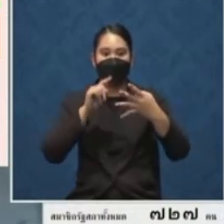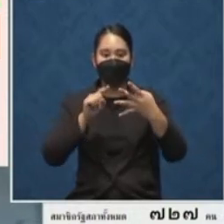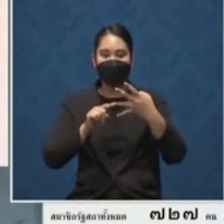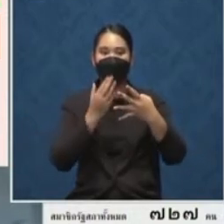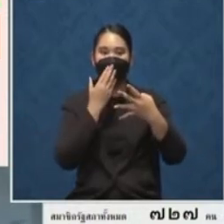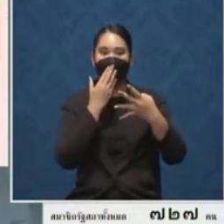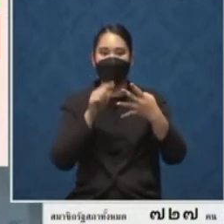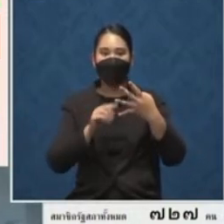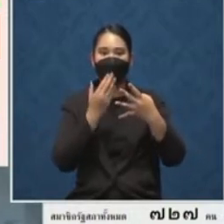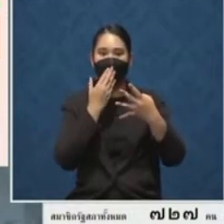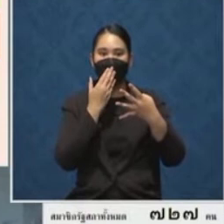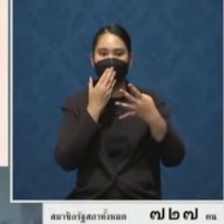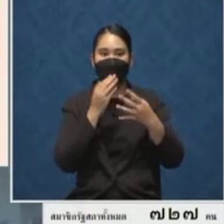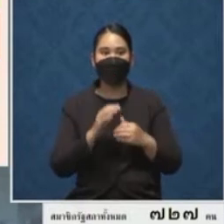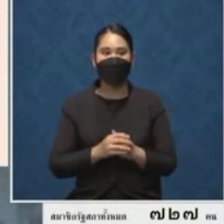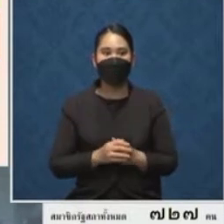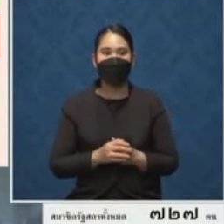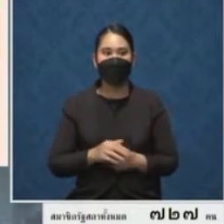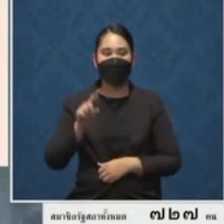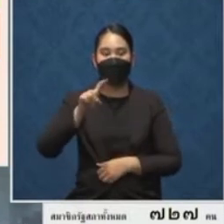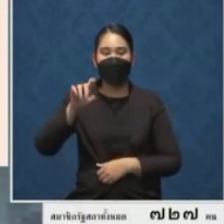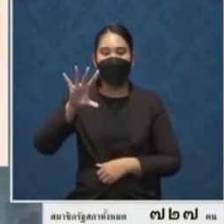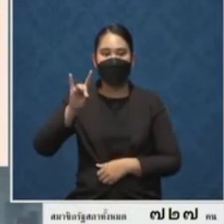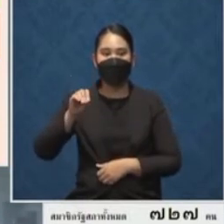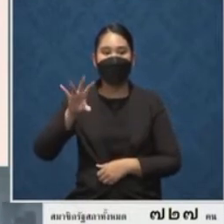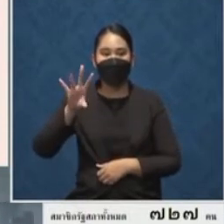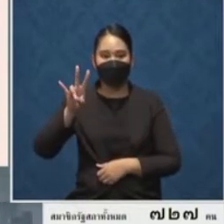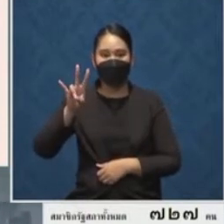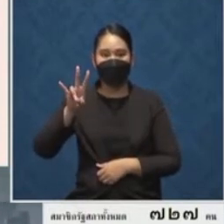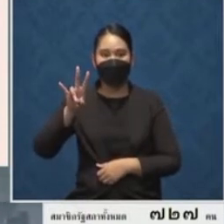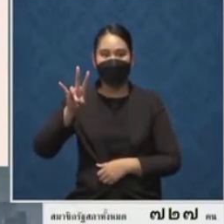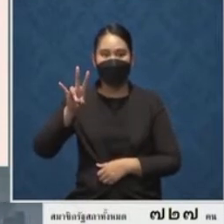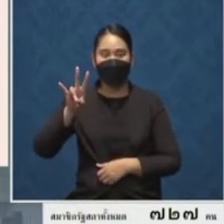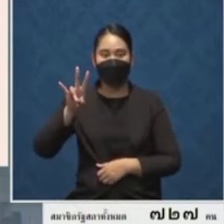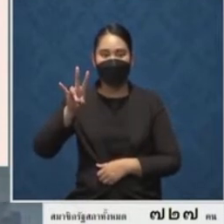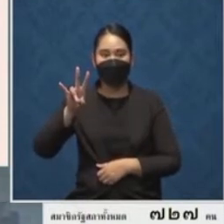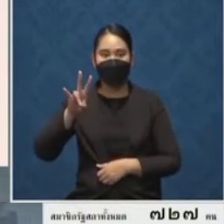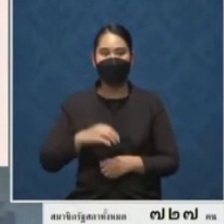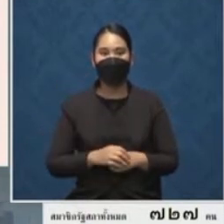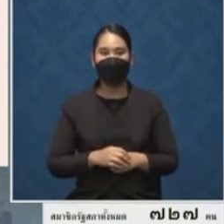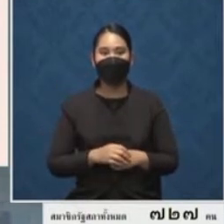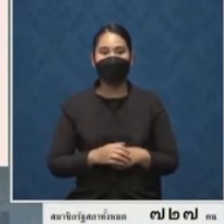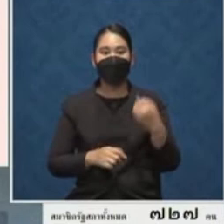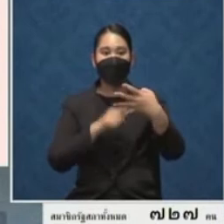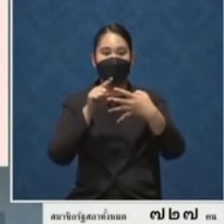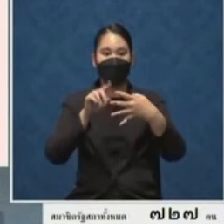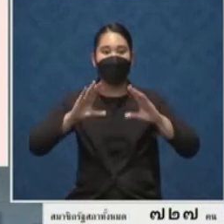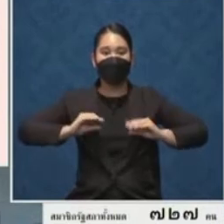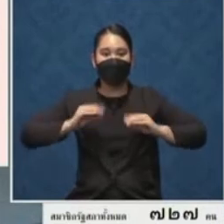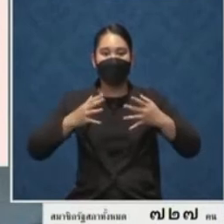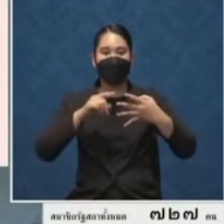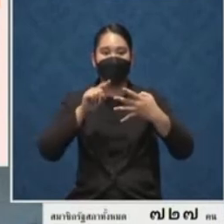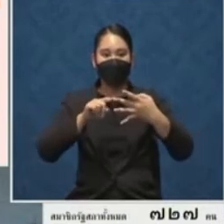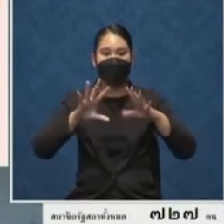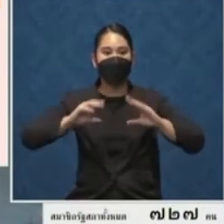งครับ 187นายต่อศักดิ์อัศวะเหม 1ไม่รับหลักการ2ไม่รับหลัก